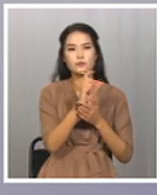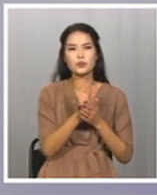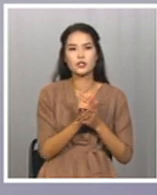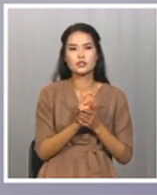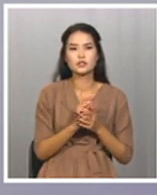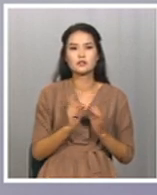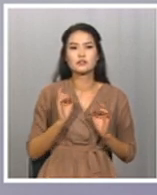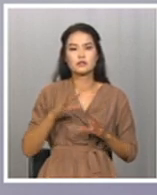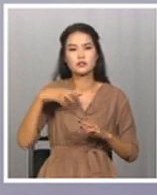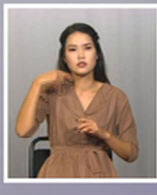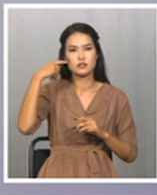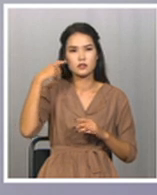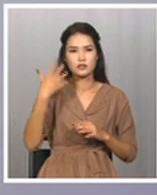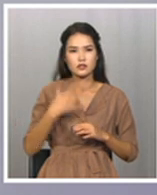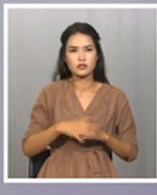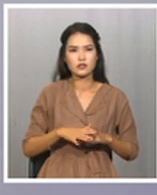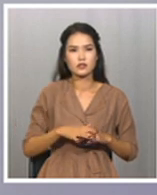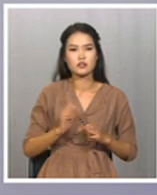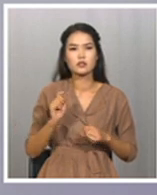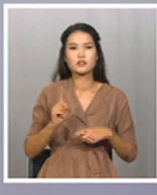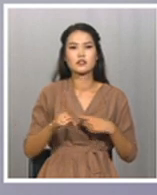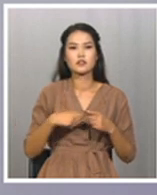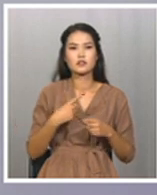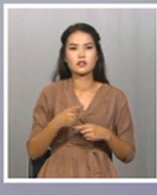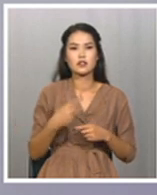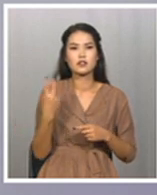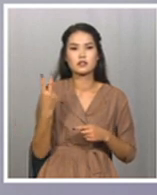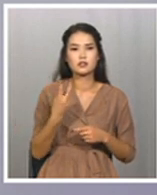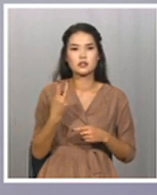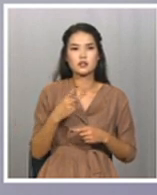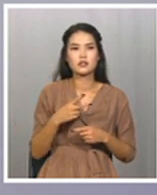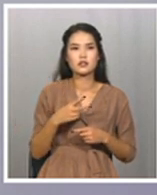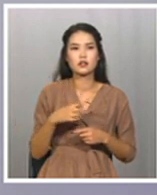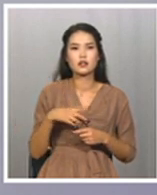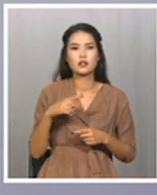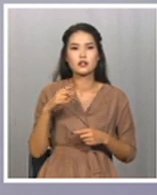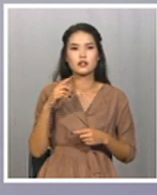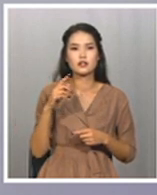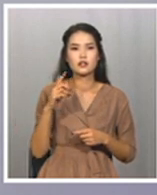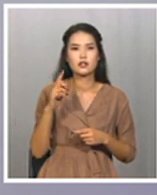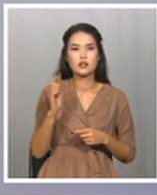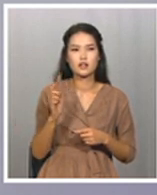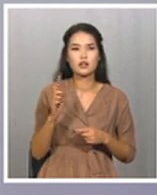мазмұны түсінікті болса, келесі екінші Ә мәтініне өтейік.